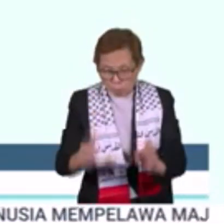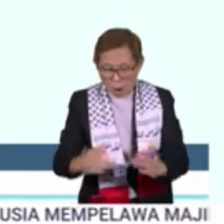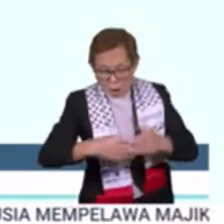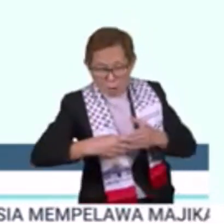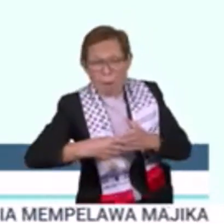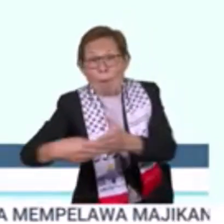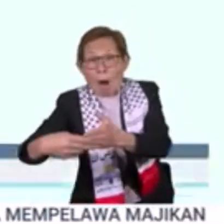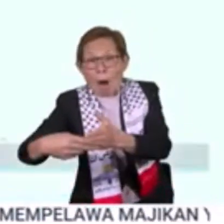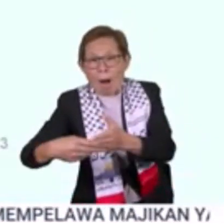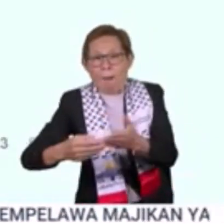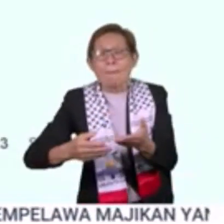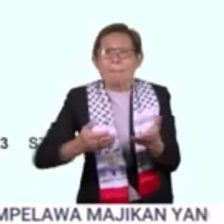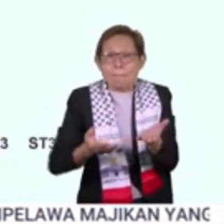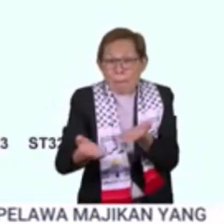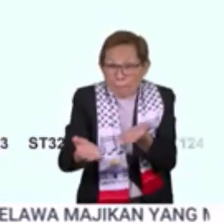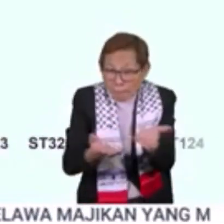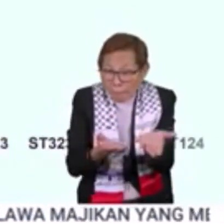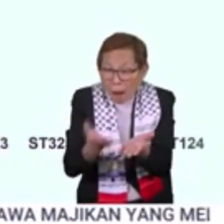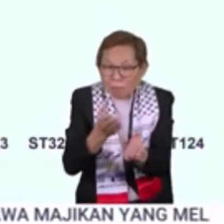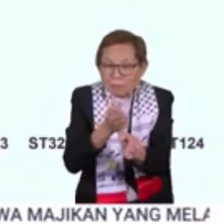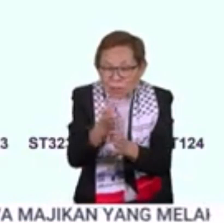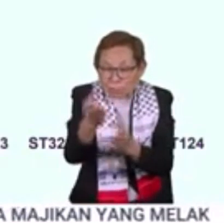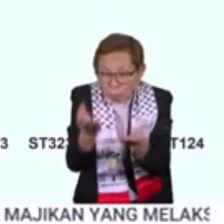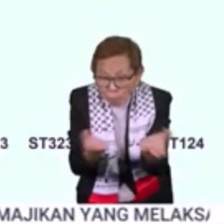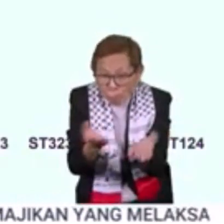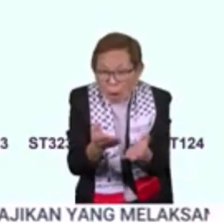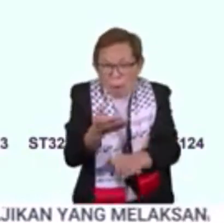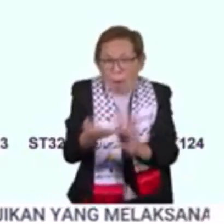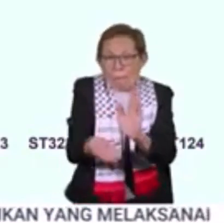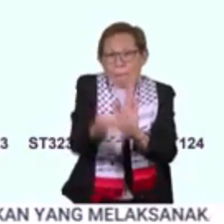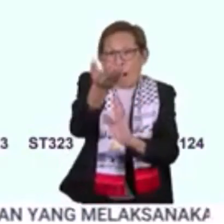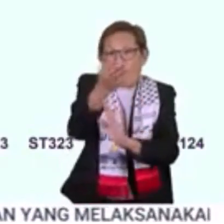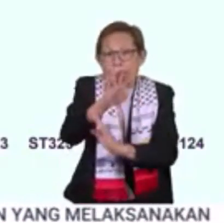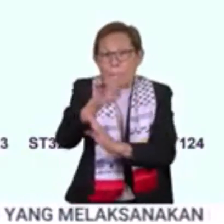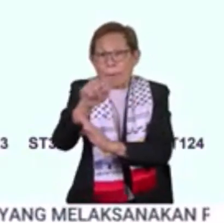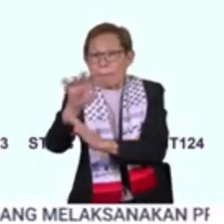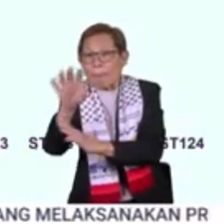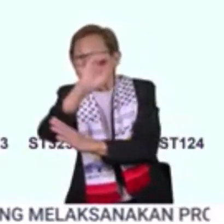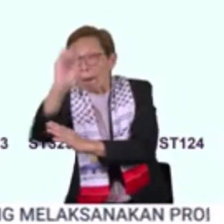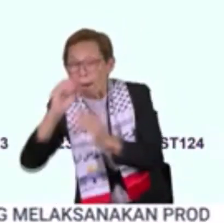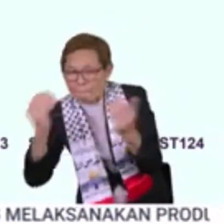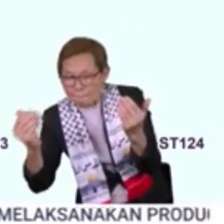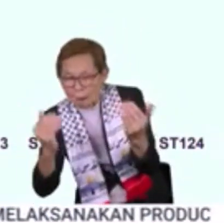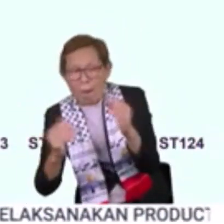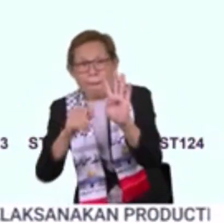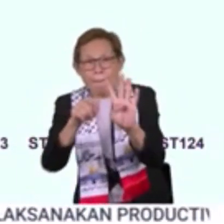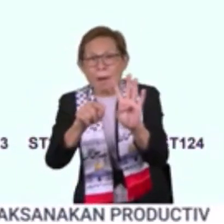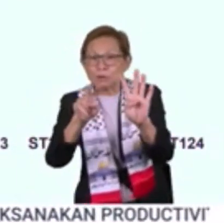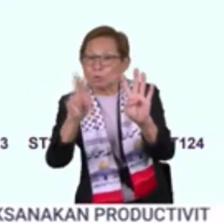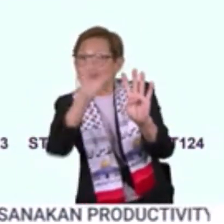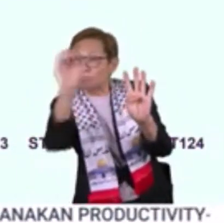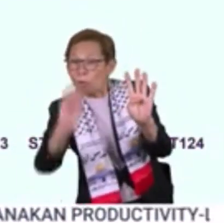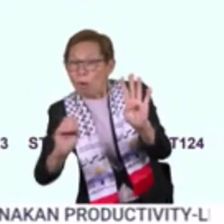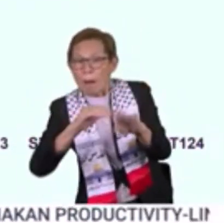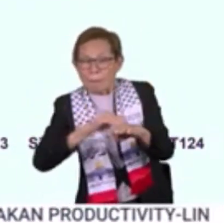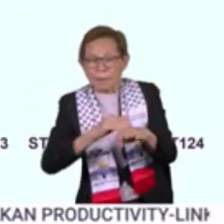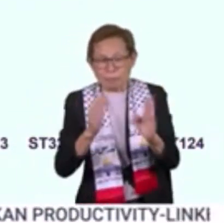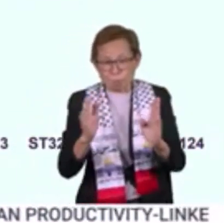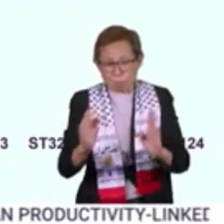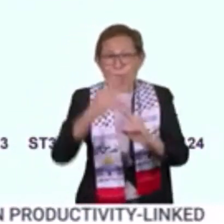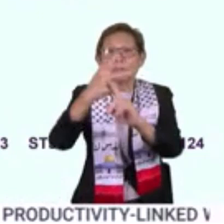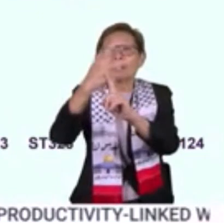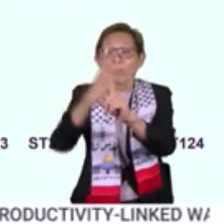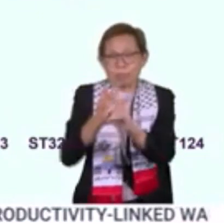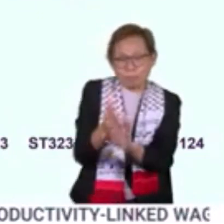dipacu sektor perkhidmatan. Sektor itu diunjur meningkat 4.4% berbanding 4.2% suku